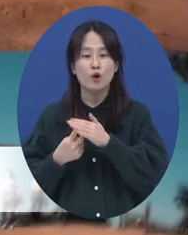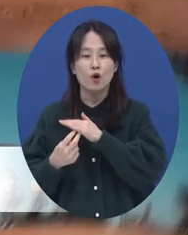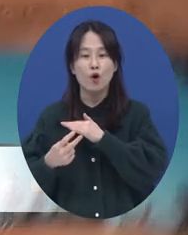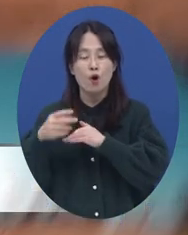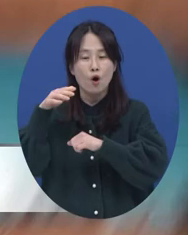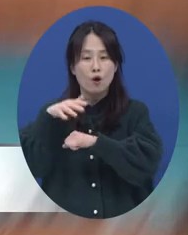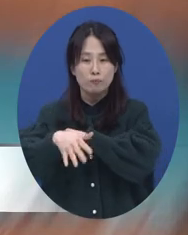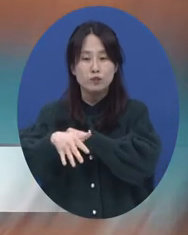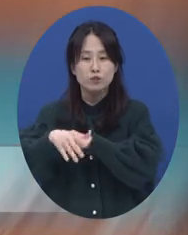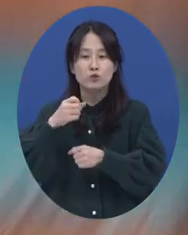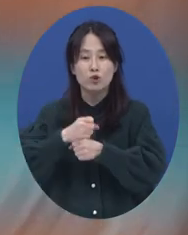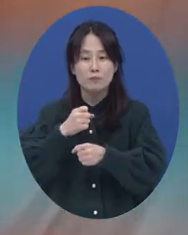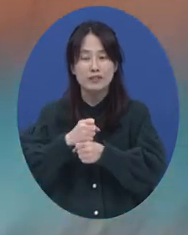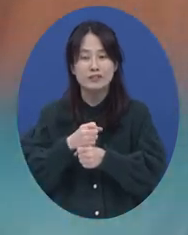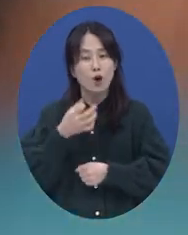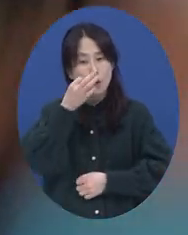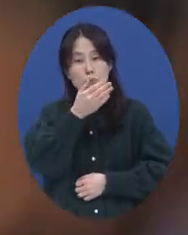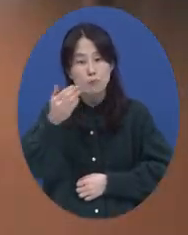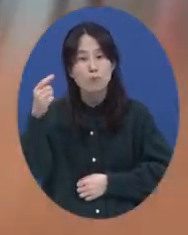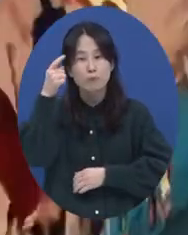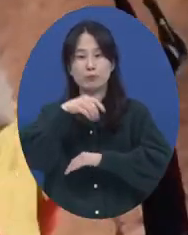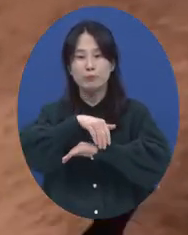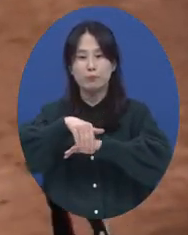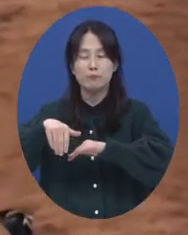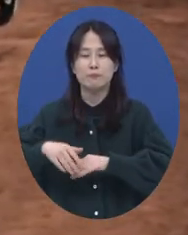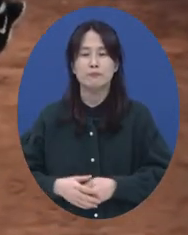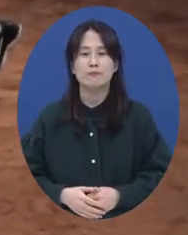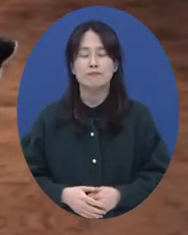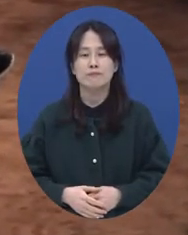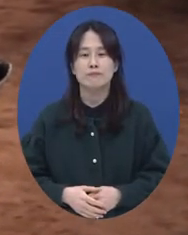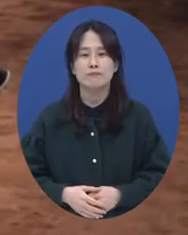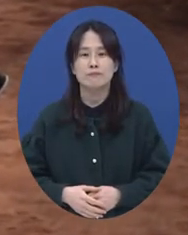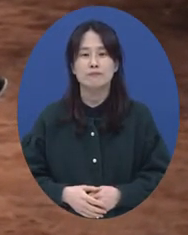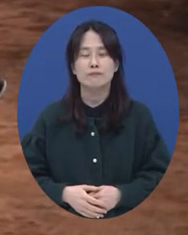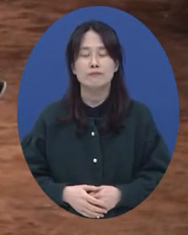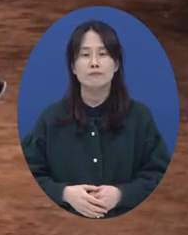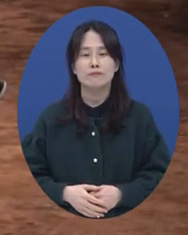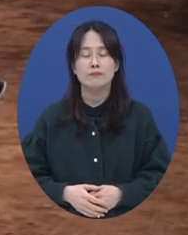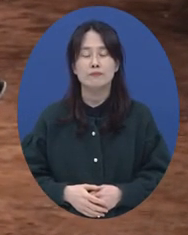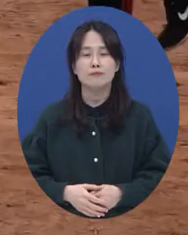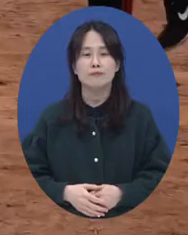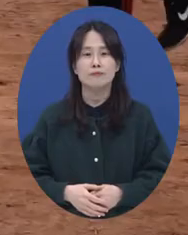버전으로 제작돼 도민들을 찾아갑니다. 경기지TV 최지연입니다.